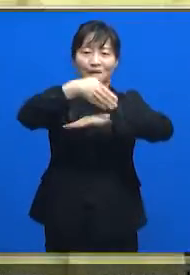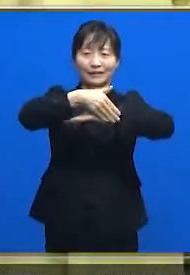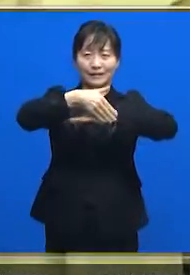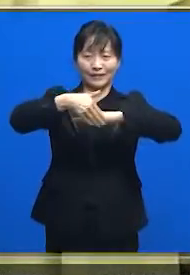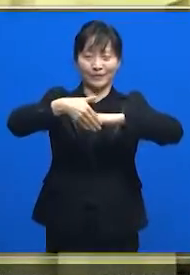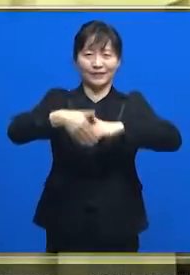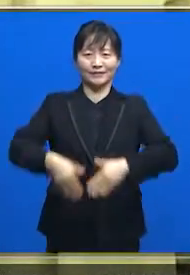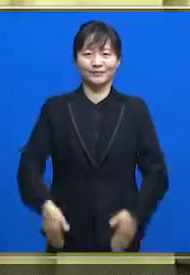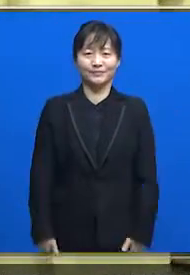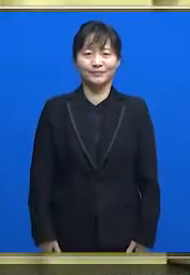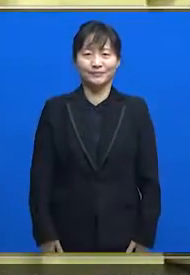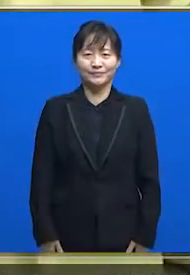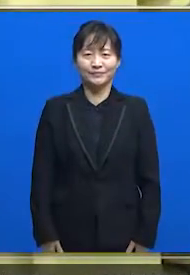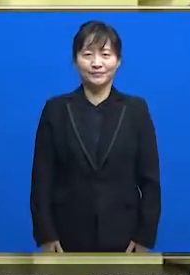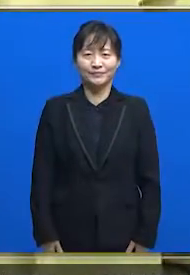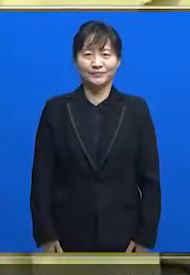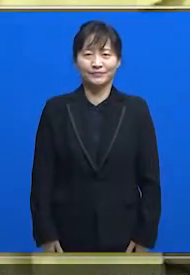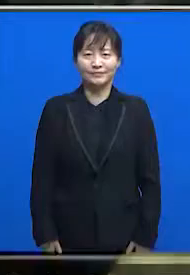방침입니다